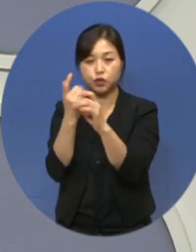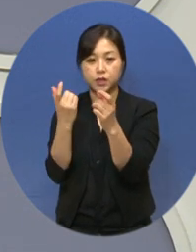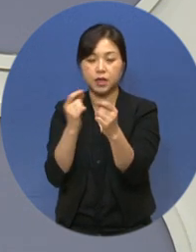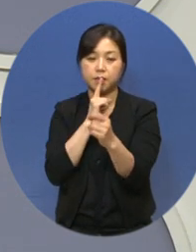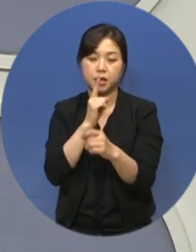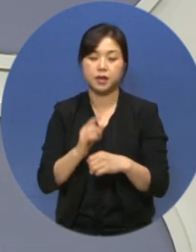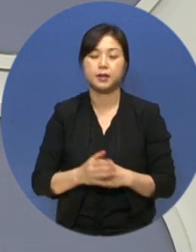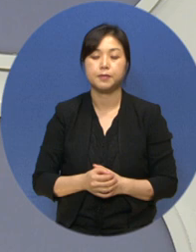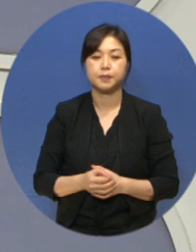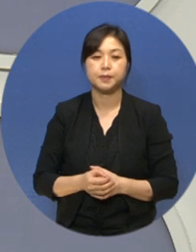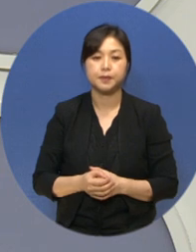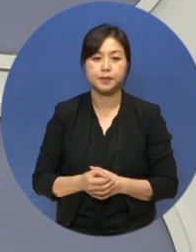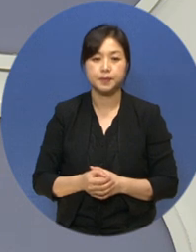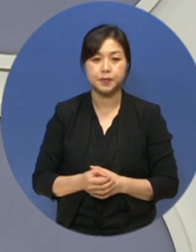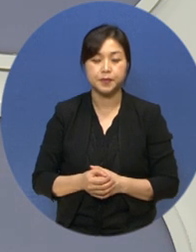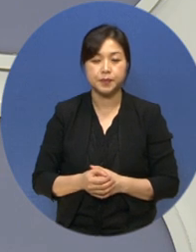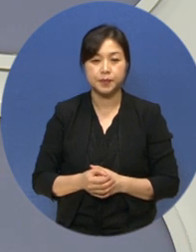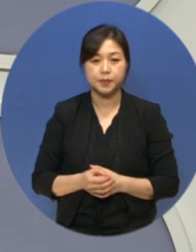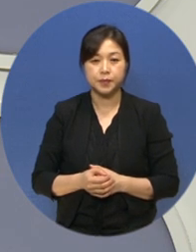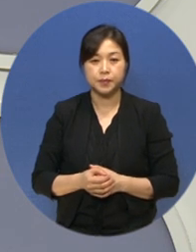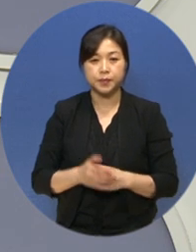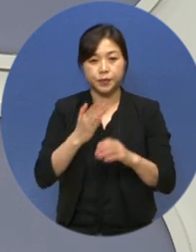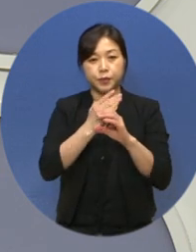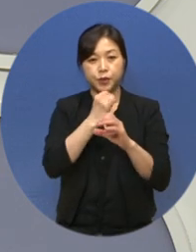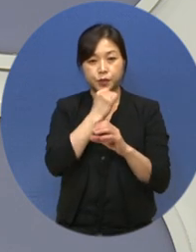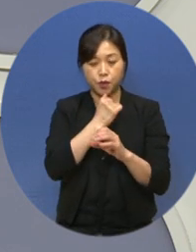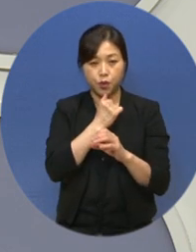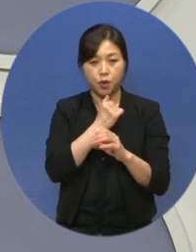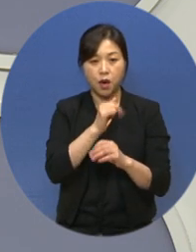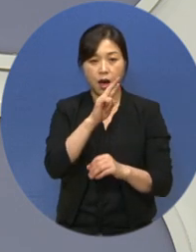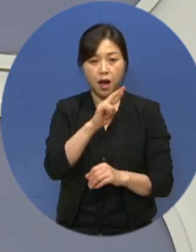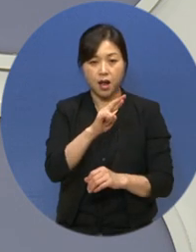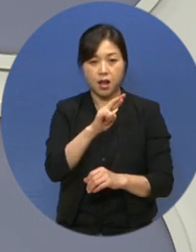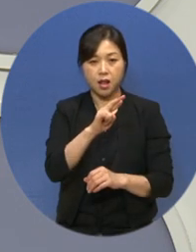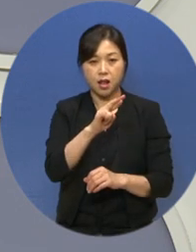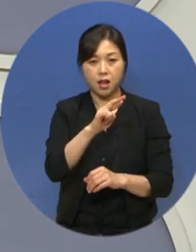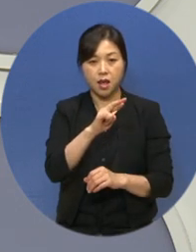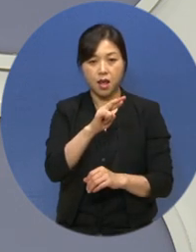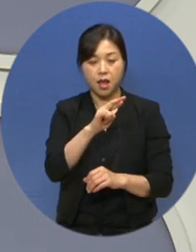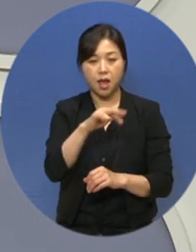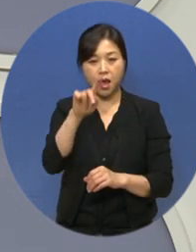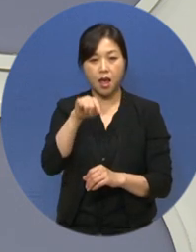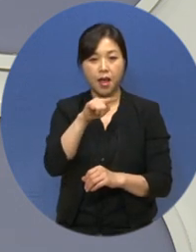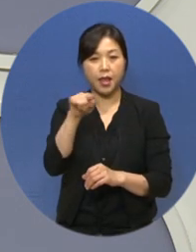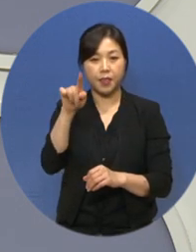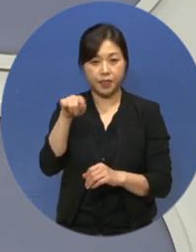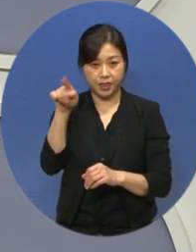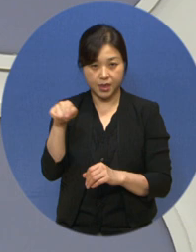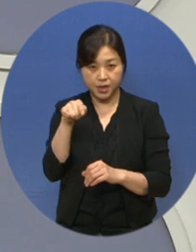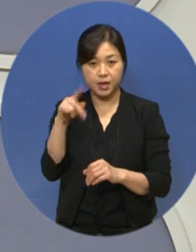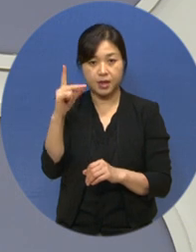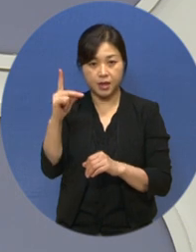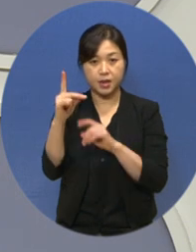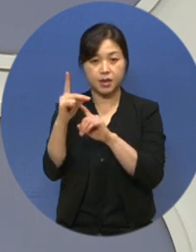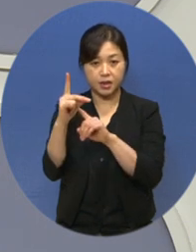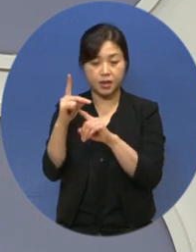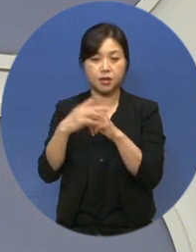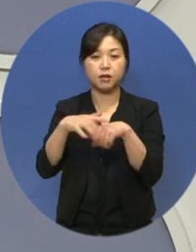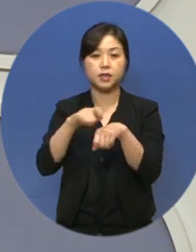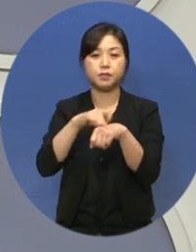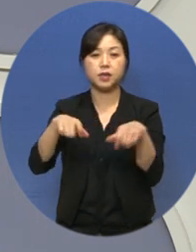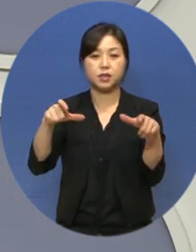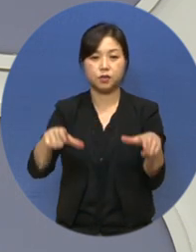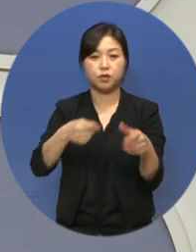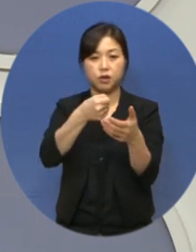그런 말씀을 드리고요 또 중소 rnd 특별한 것을 우리가 설정해 가지고 에 미래 산업을 창출해 내는 데도 앞장서고